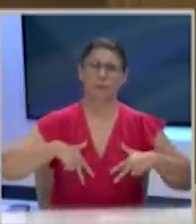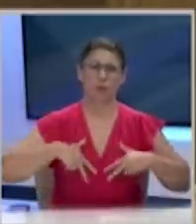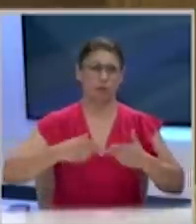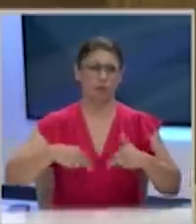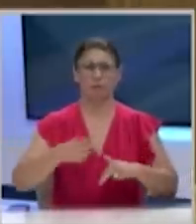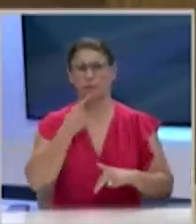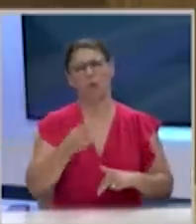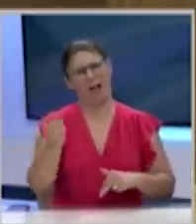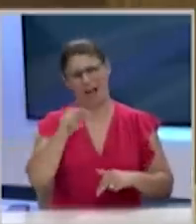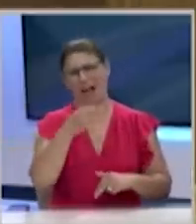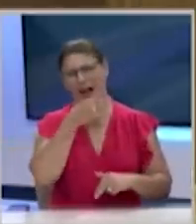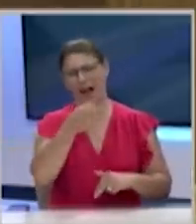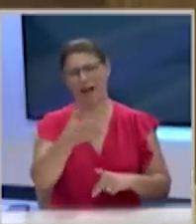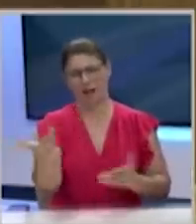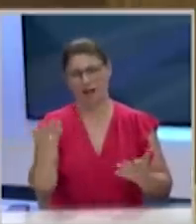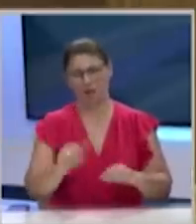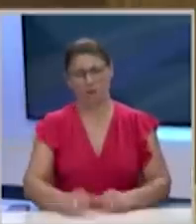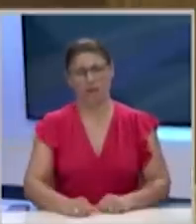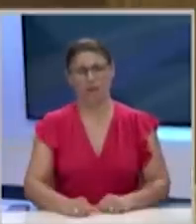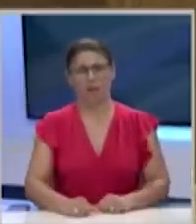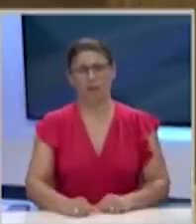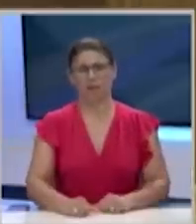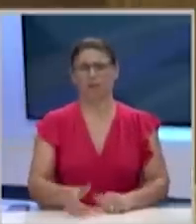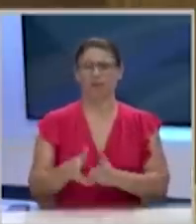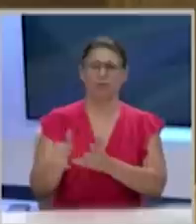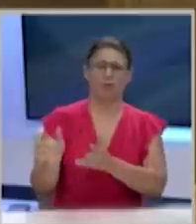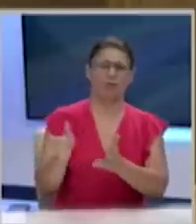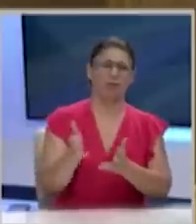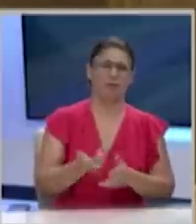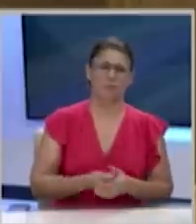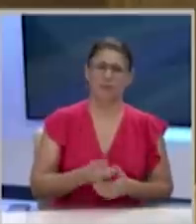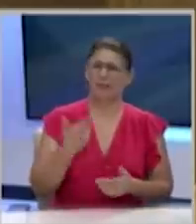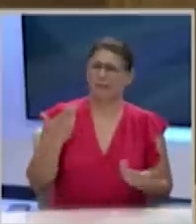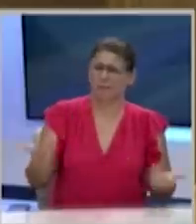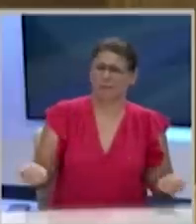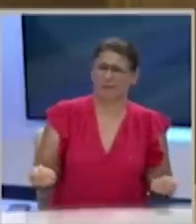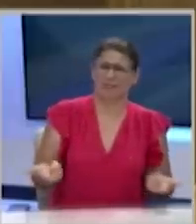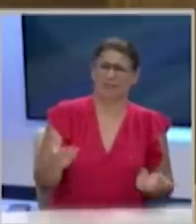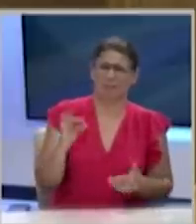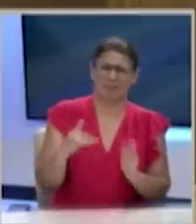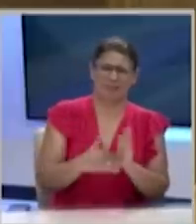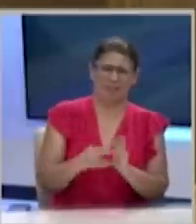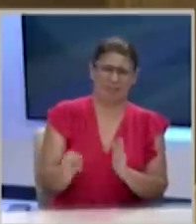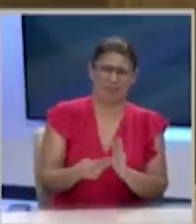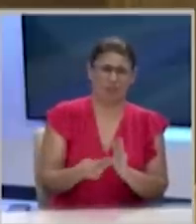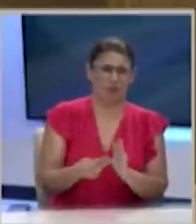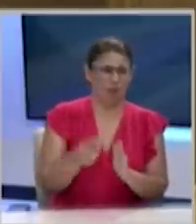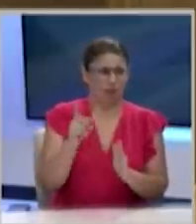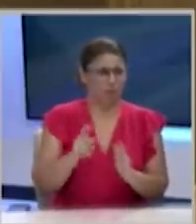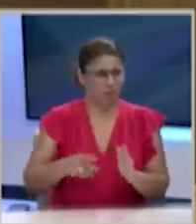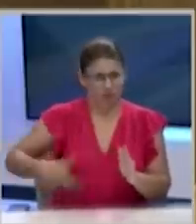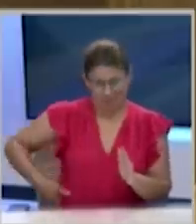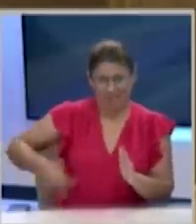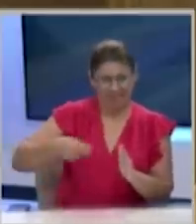καμιά άλλη έκφραση, στο νομό τους ειρωνεύτηκαν, λέγοντας, καλά, πώς κάνετε έτσι για 50.000 ευρώ, μήπως κρίνετε από τα δικά